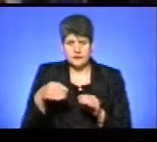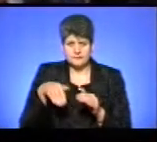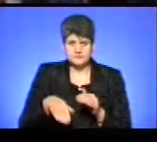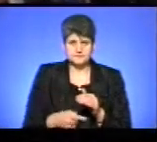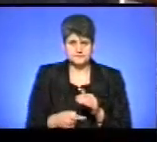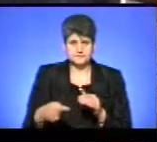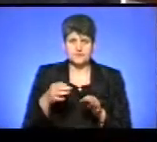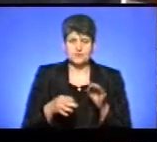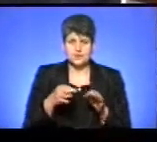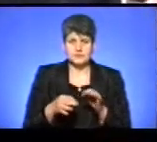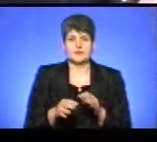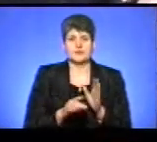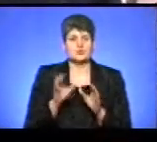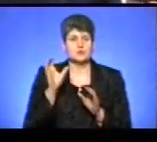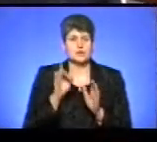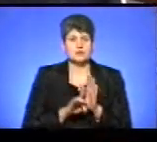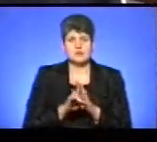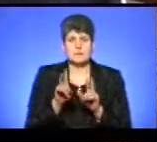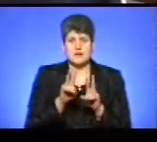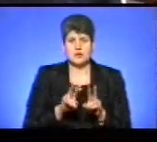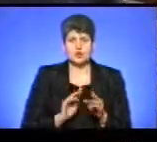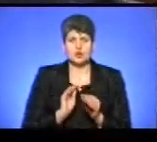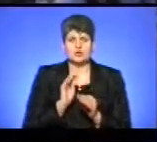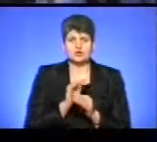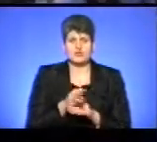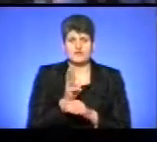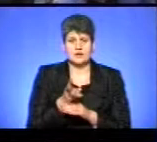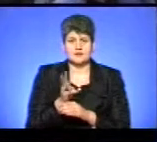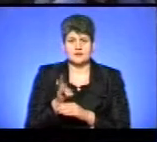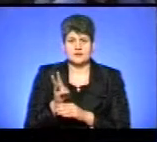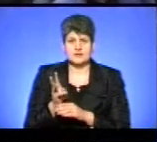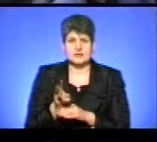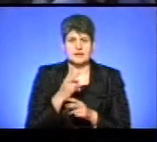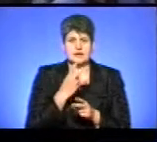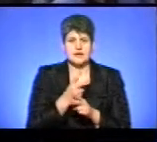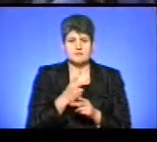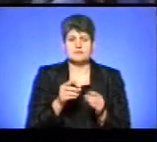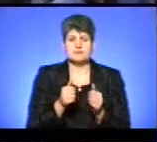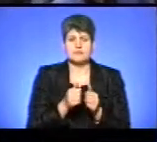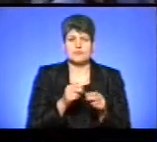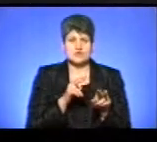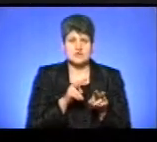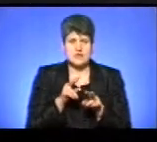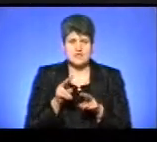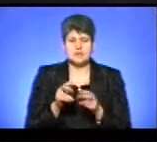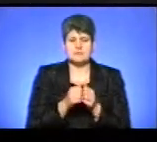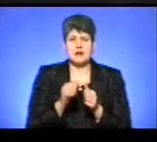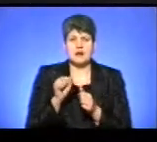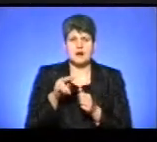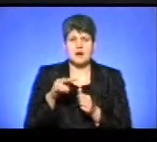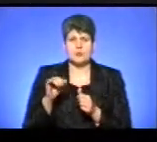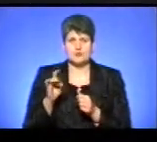суду. Слухання розпочали з перегляду додаткових відеофайлів із камер спостереження поблизу нічного клубу «Алюр».